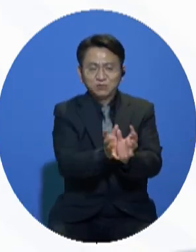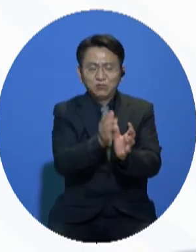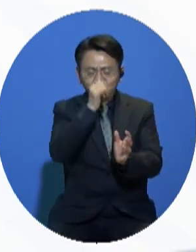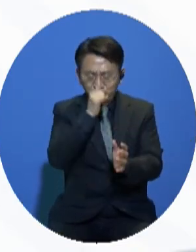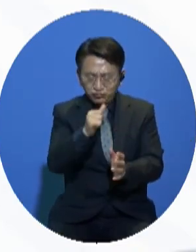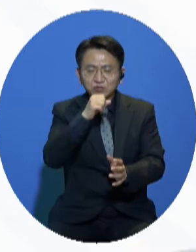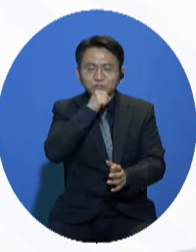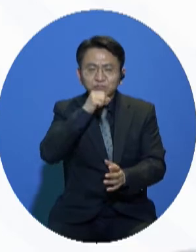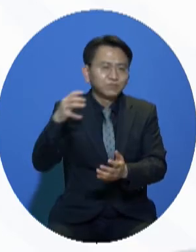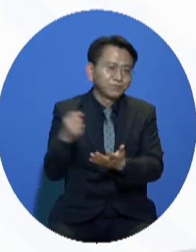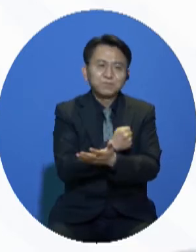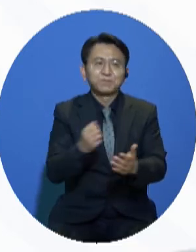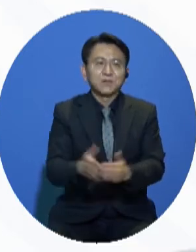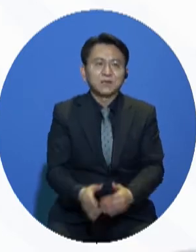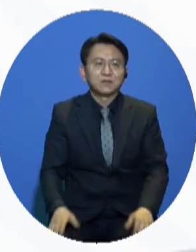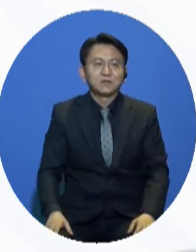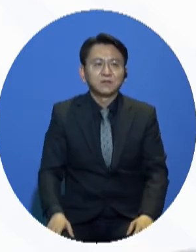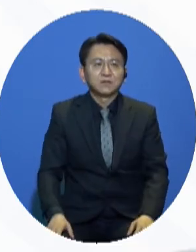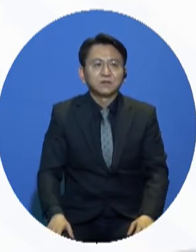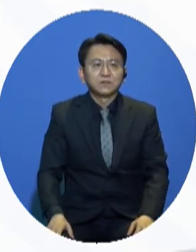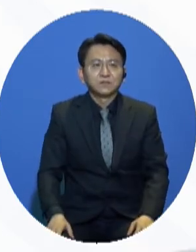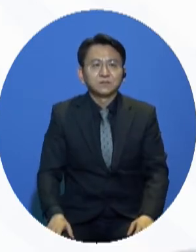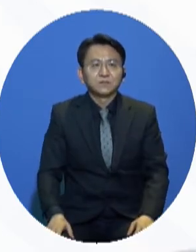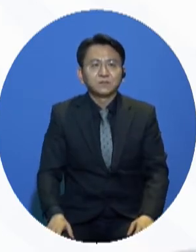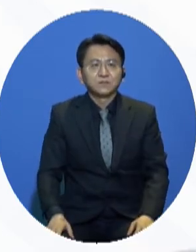훌륭한 성적도 시현하였습니다.